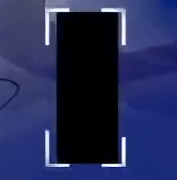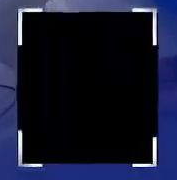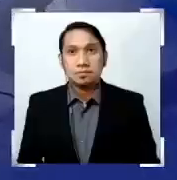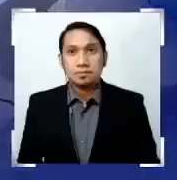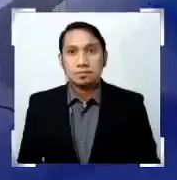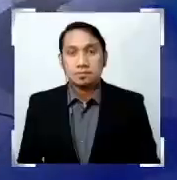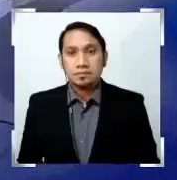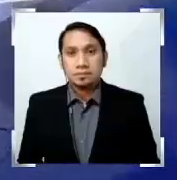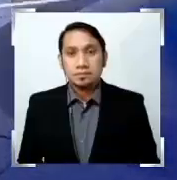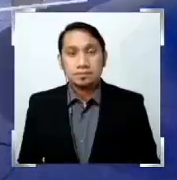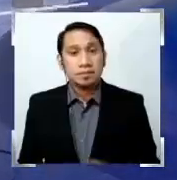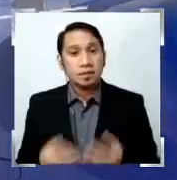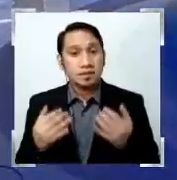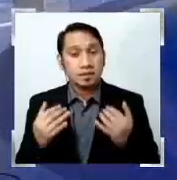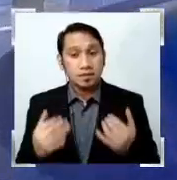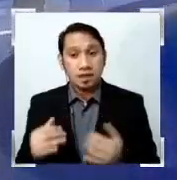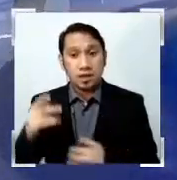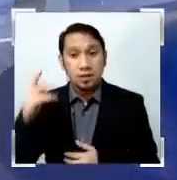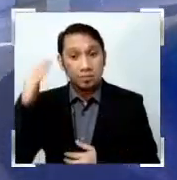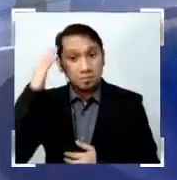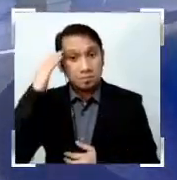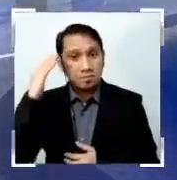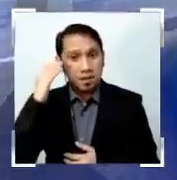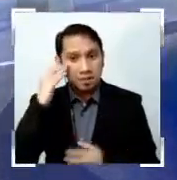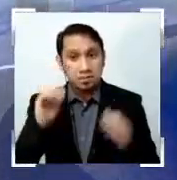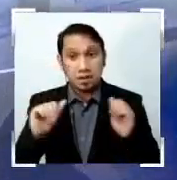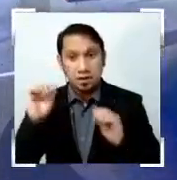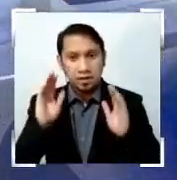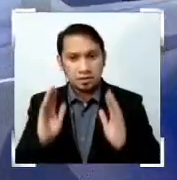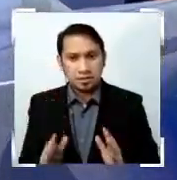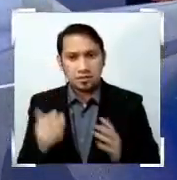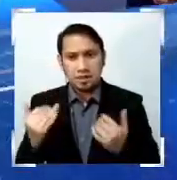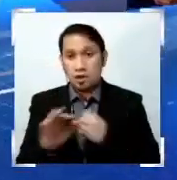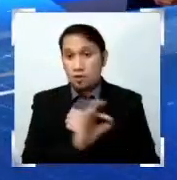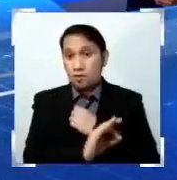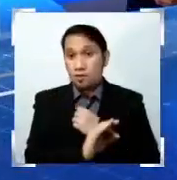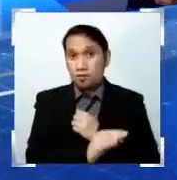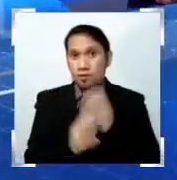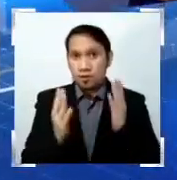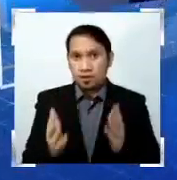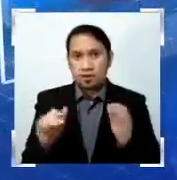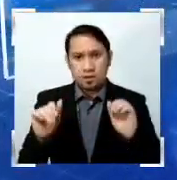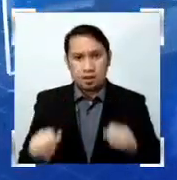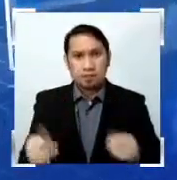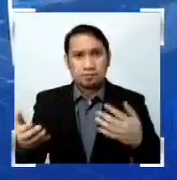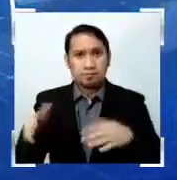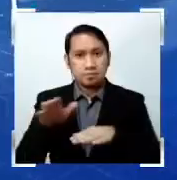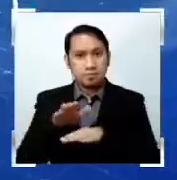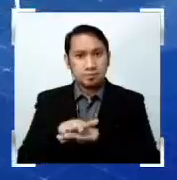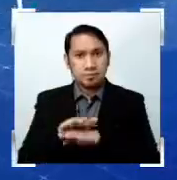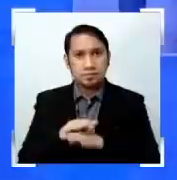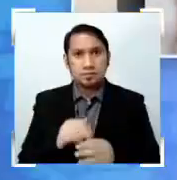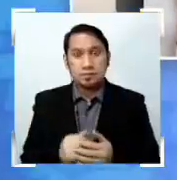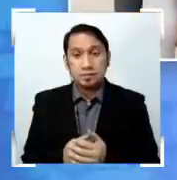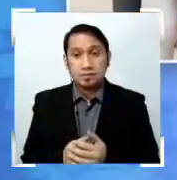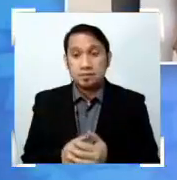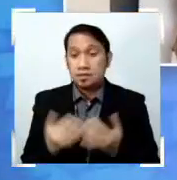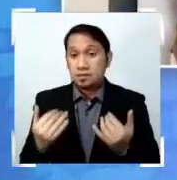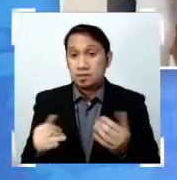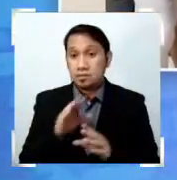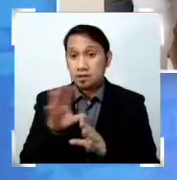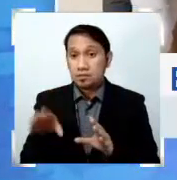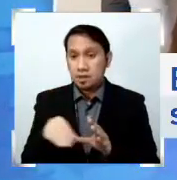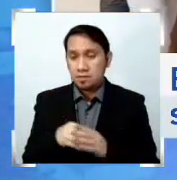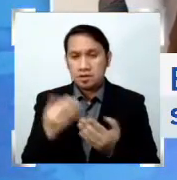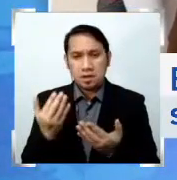Mula sa isang K-pop artist, may isa namang dayuhang makakakolab ang OPM band na Ben & Ben. Tampok sila sa bagong single ng isang